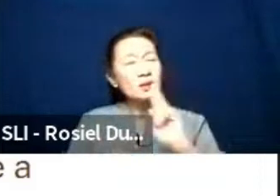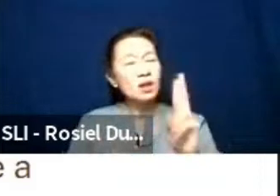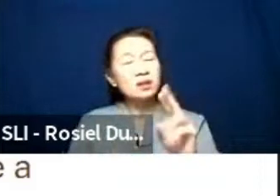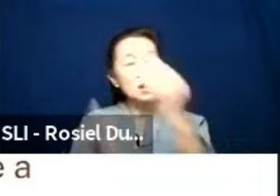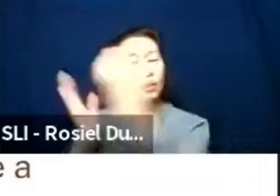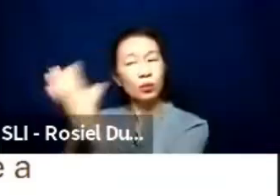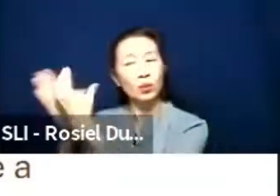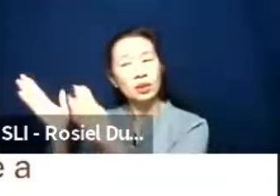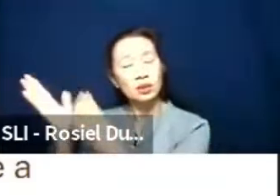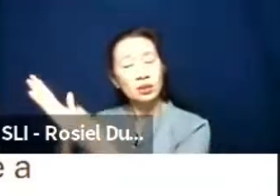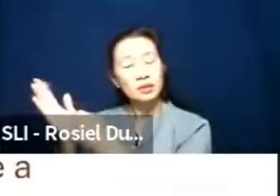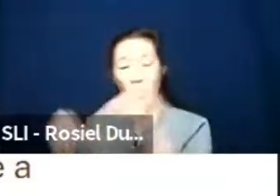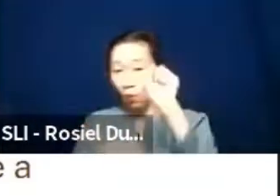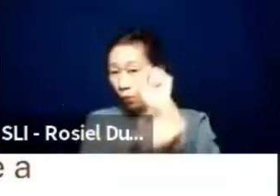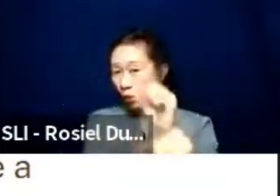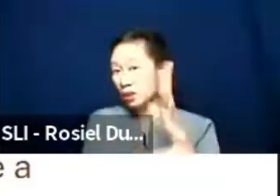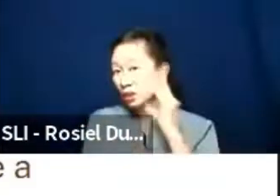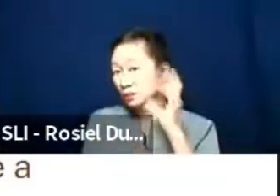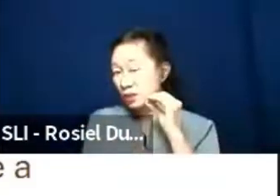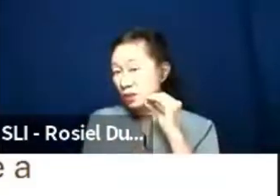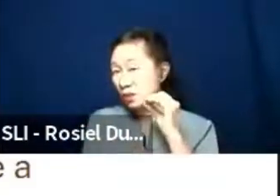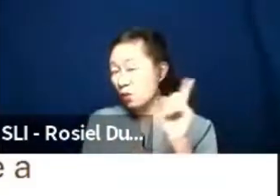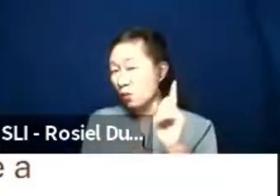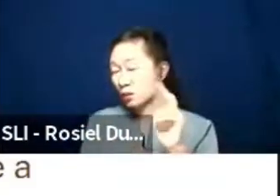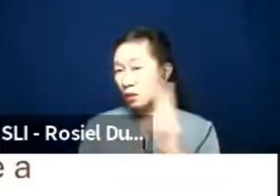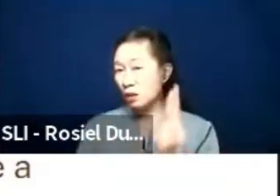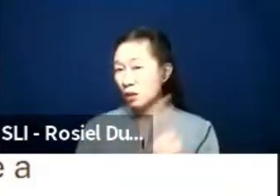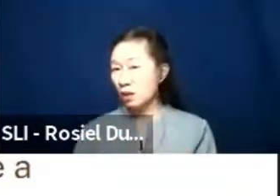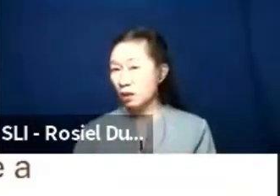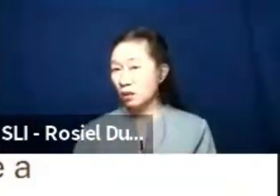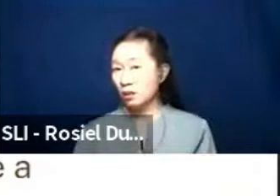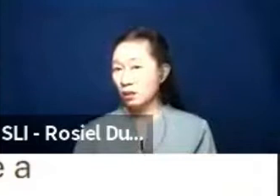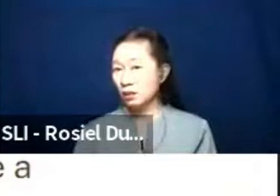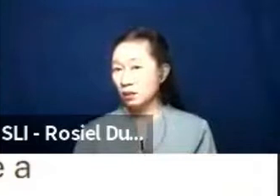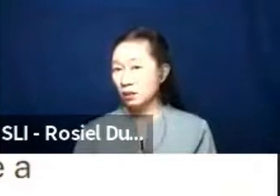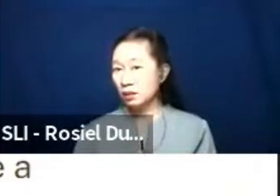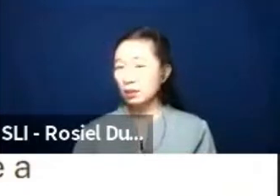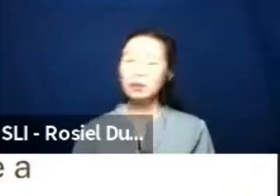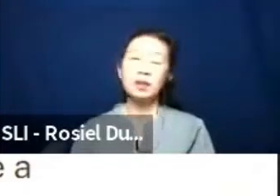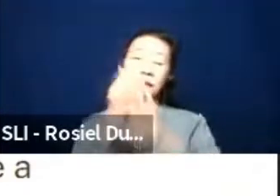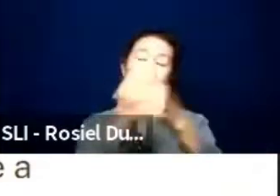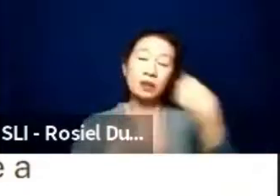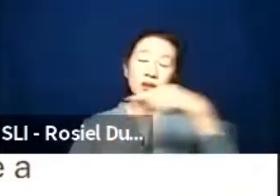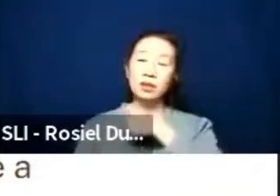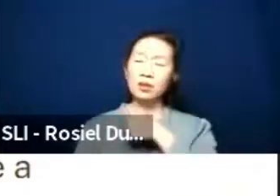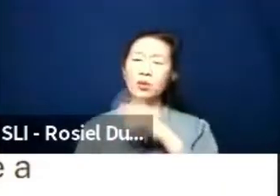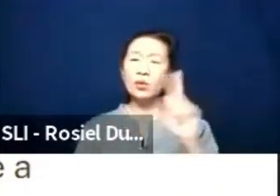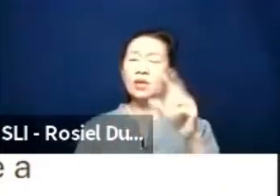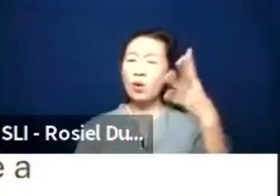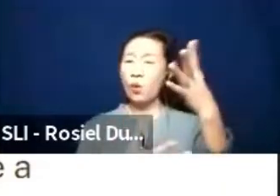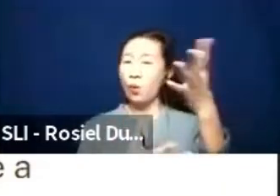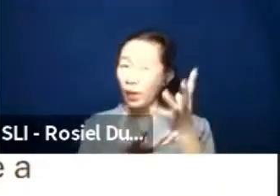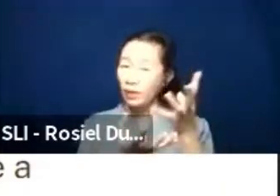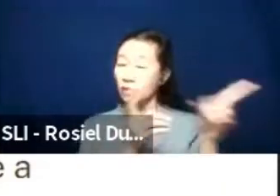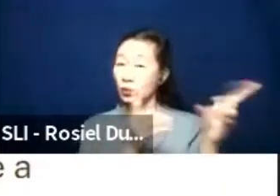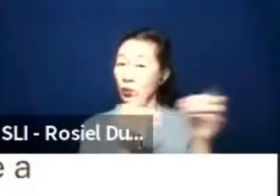curriculum at saka yung work experiences? Ano yung babalik tayo dun sa ano ba yung gusto niyang gawin.